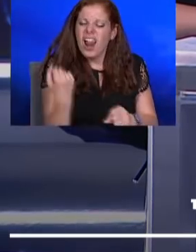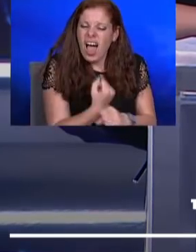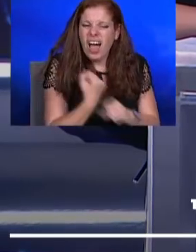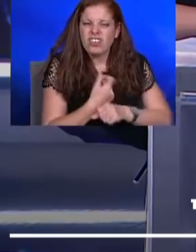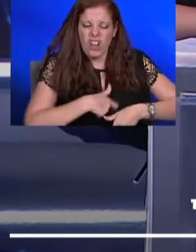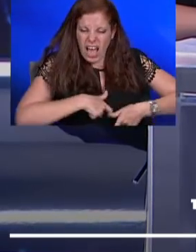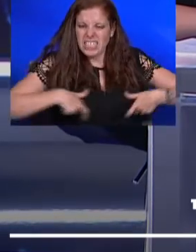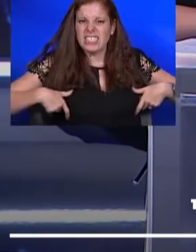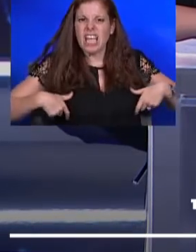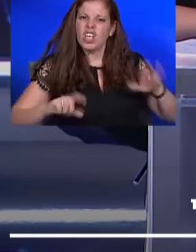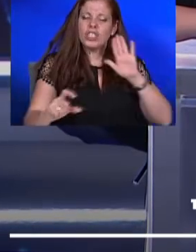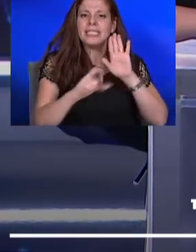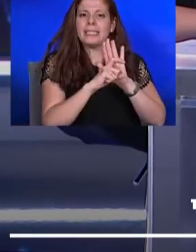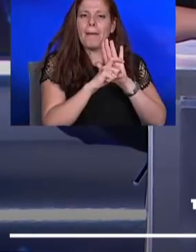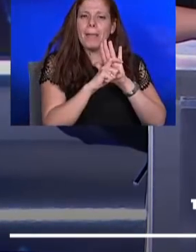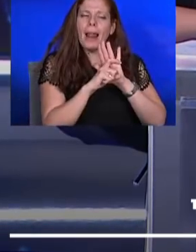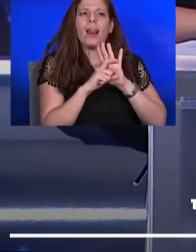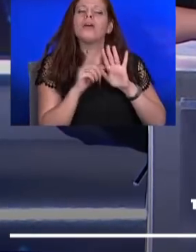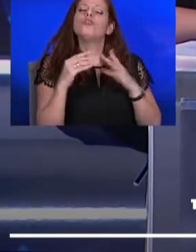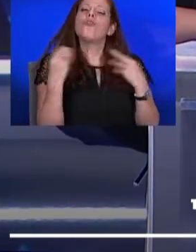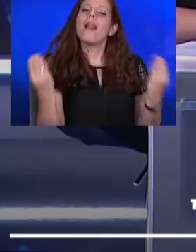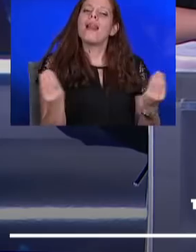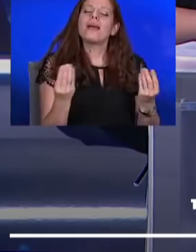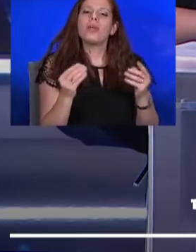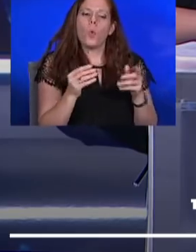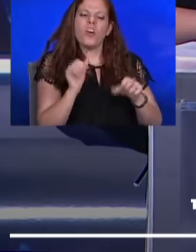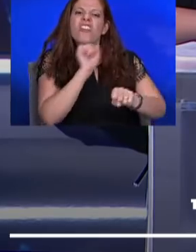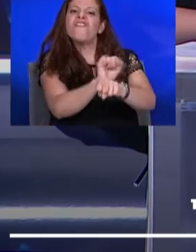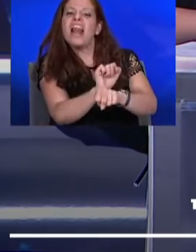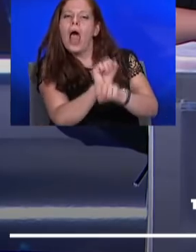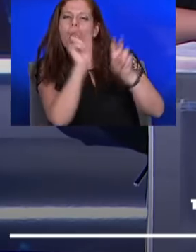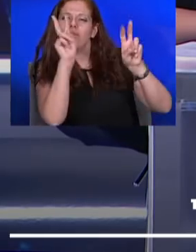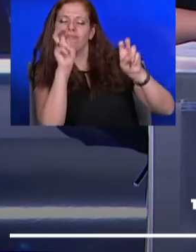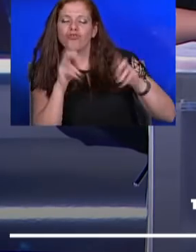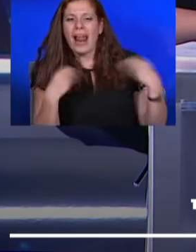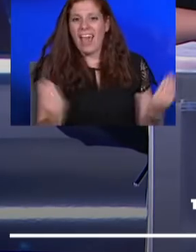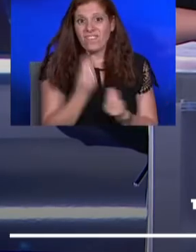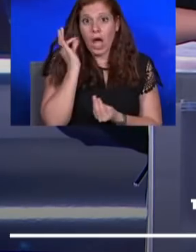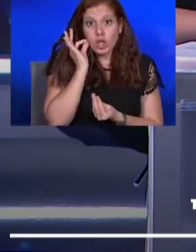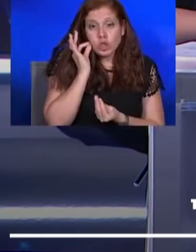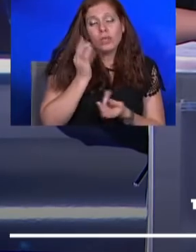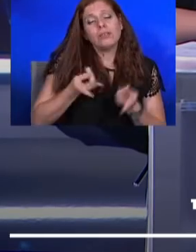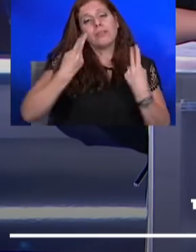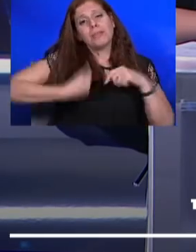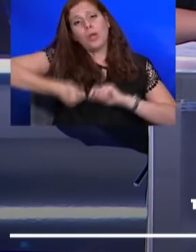לקבילה של איבר נשי, זה מחזיר אותנו לאתמול וזה מחזיר אותנו למהפכה